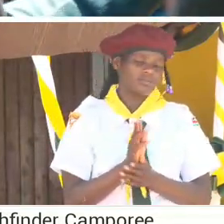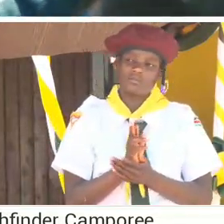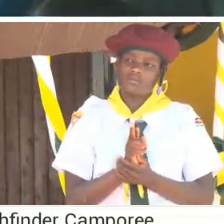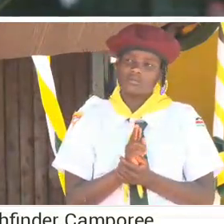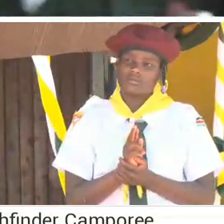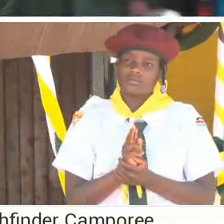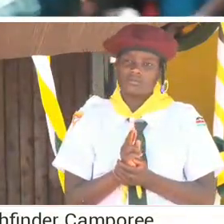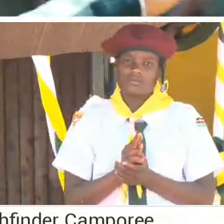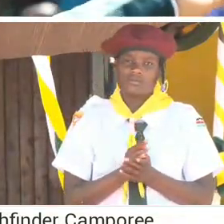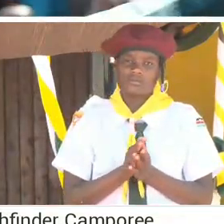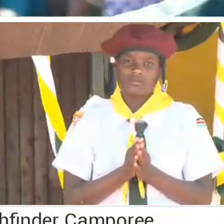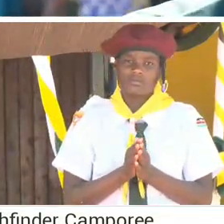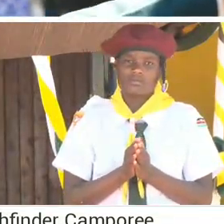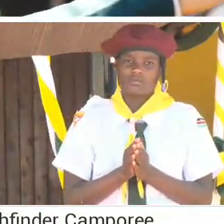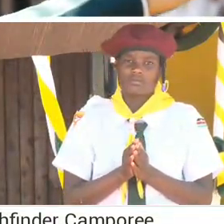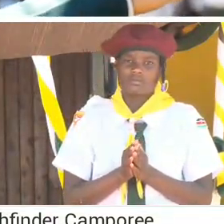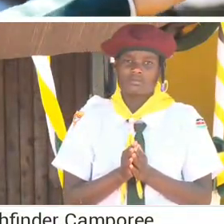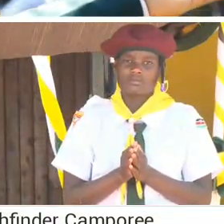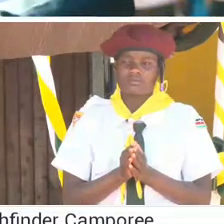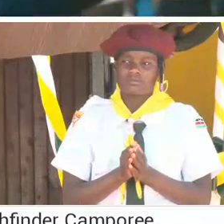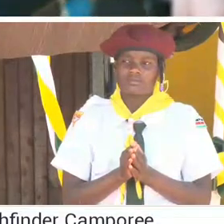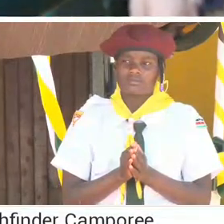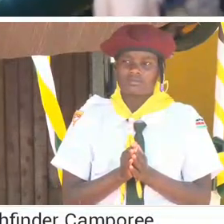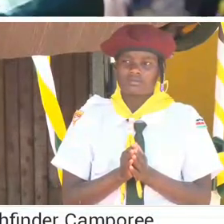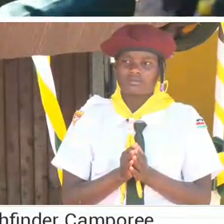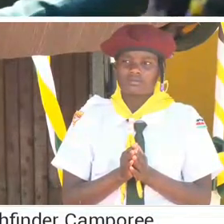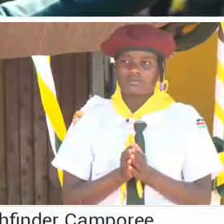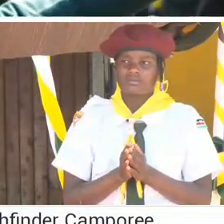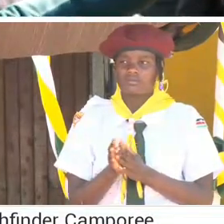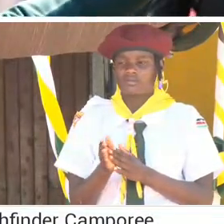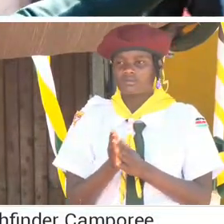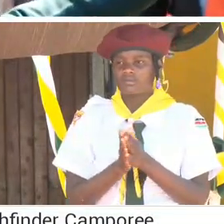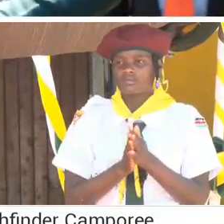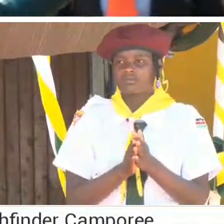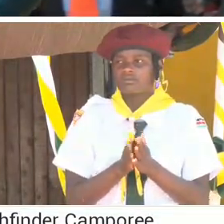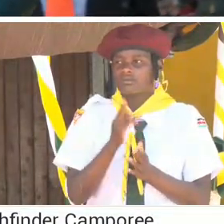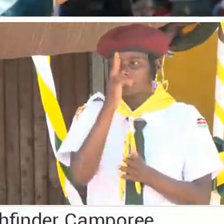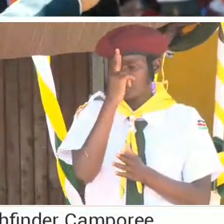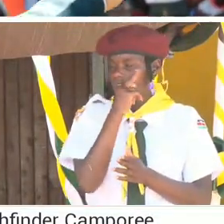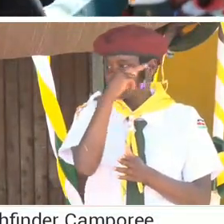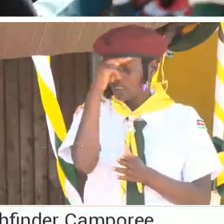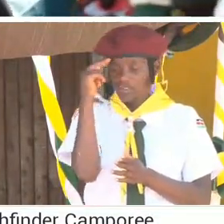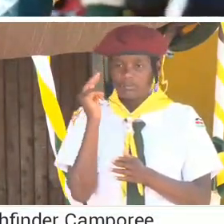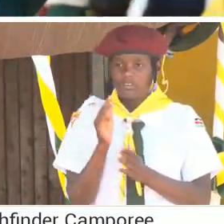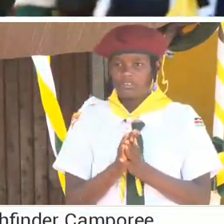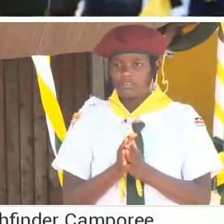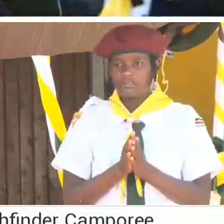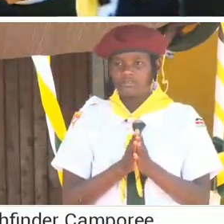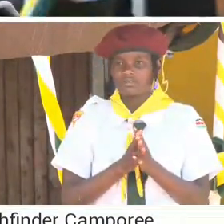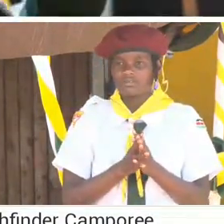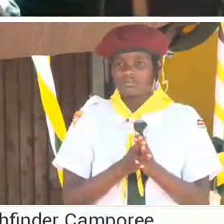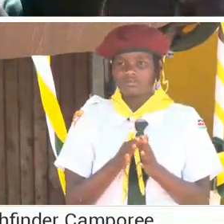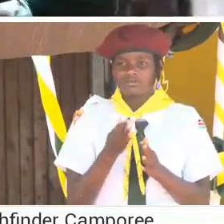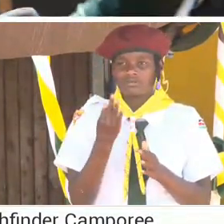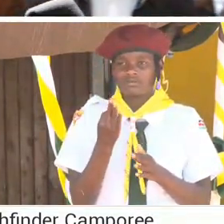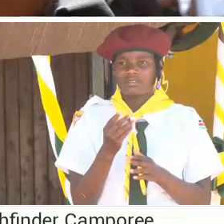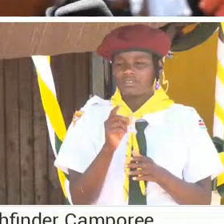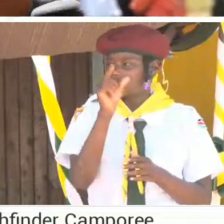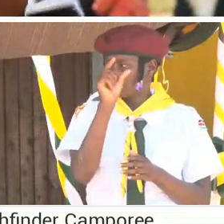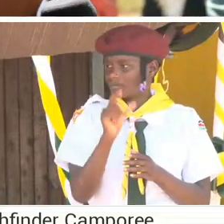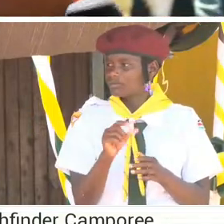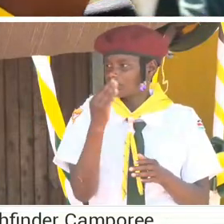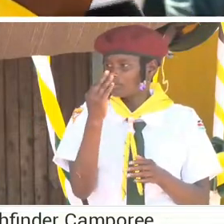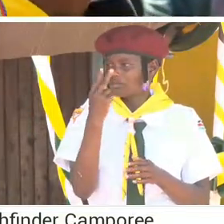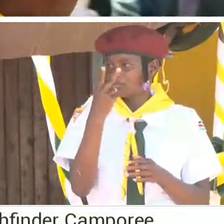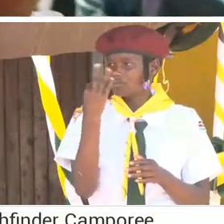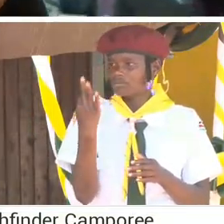tulibatizwa katika mauti yake. Tulibatizwa katika mauti yake. Hamjui? Tena ngoja nikwambie, kama tulibatizwa kwenye mauti